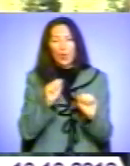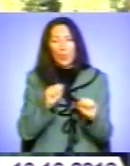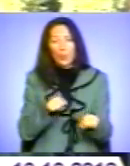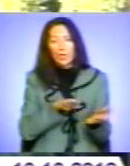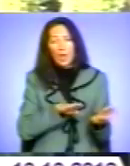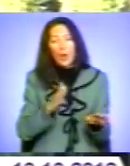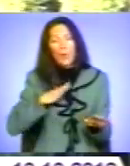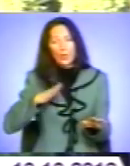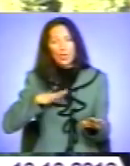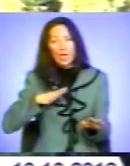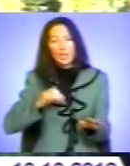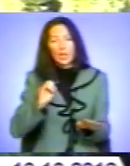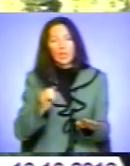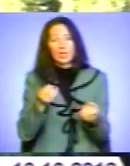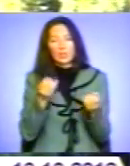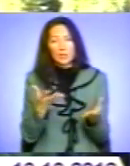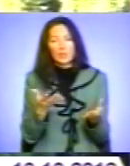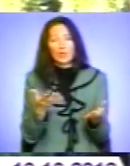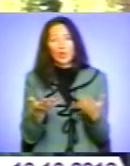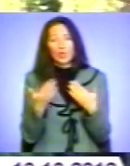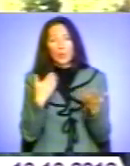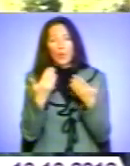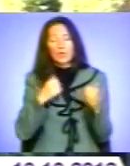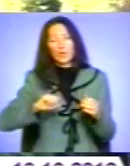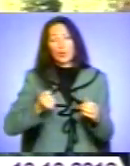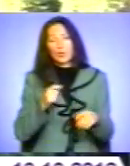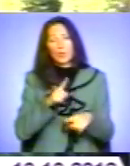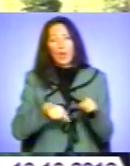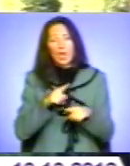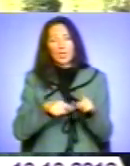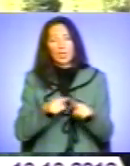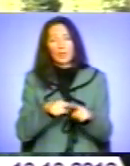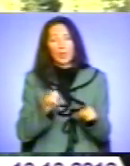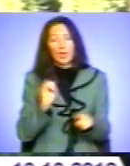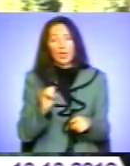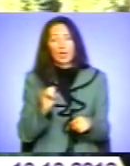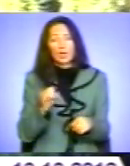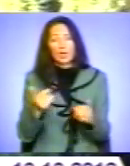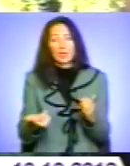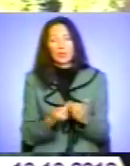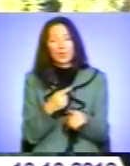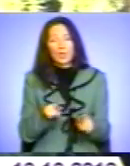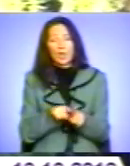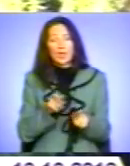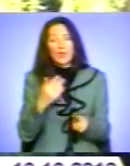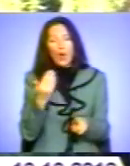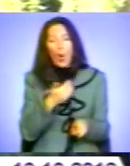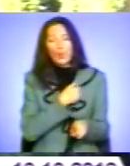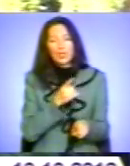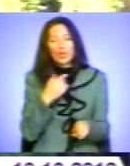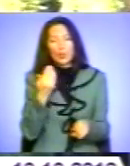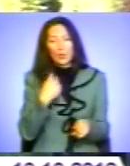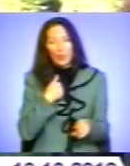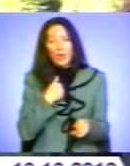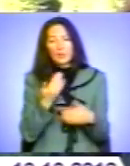почекати, і, звісно, спілкуватися з друзями, з рідними, і знову ж таки, як ви хочете, щоб до вас ставилися,